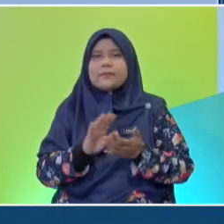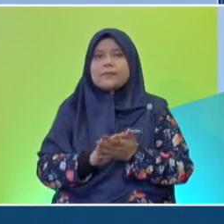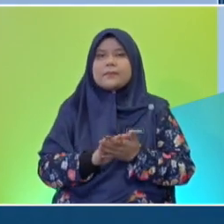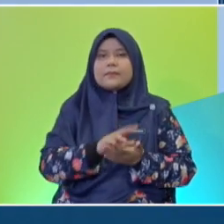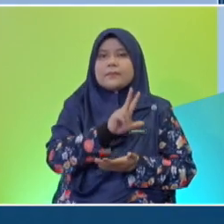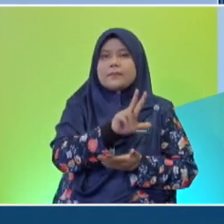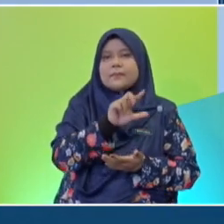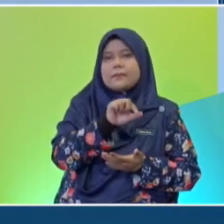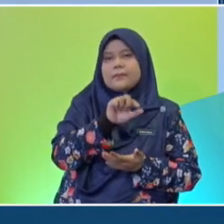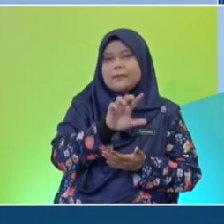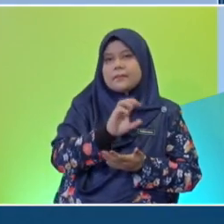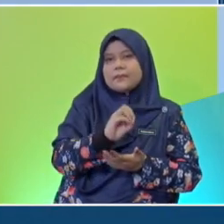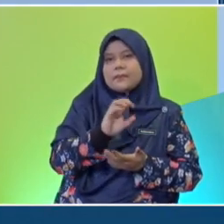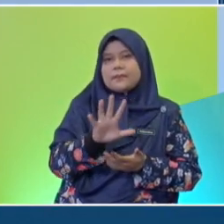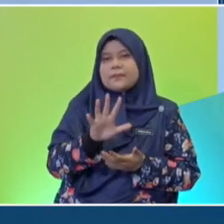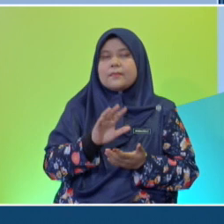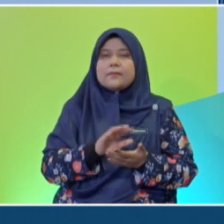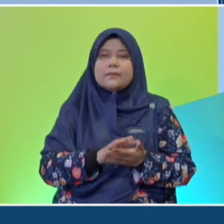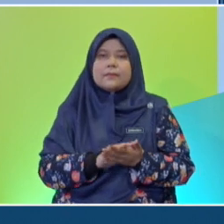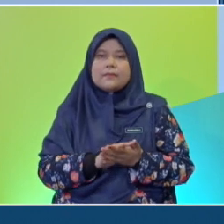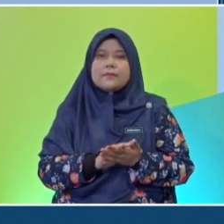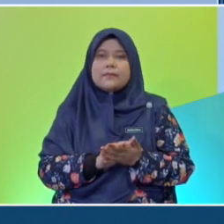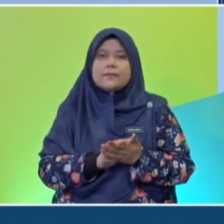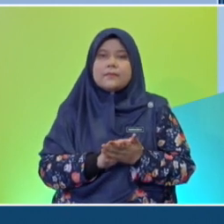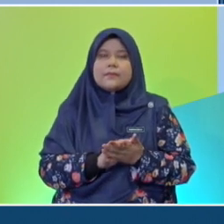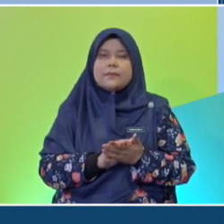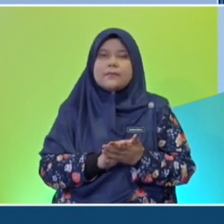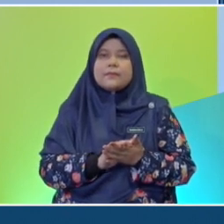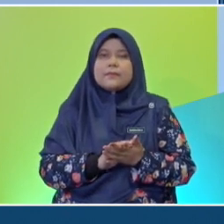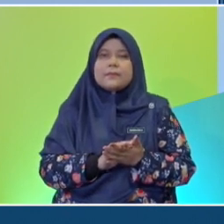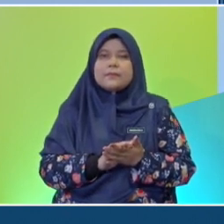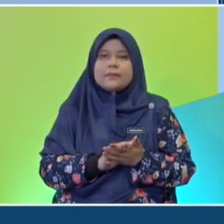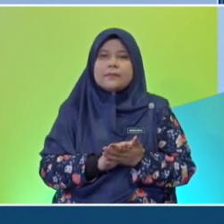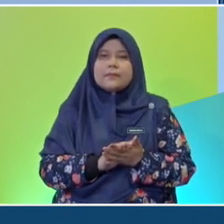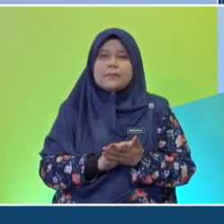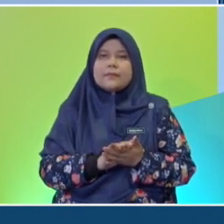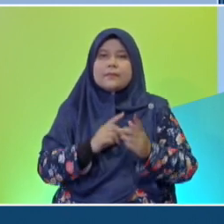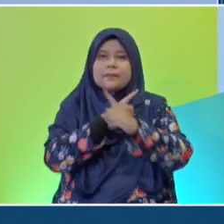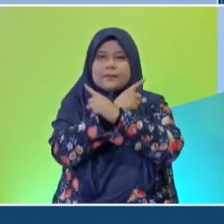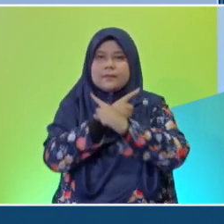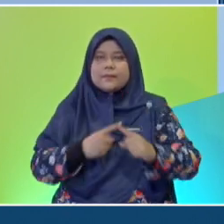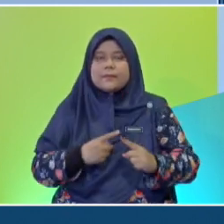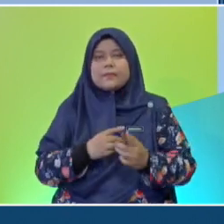35 = X jadi kita Oh saya gunakan